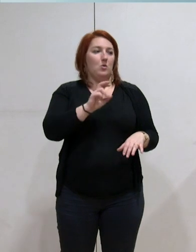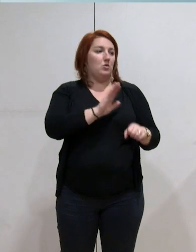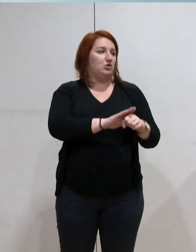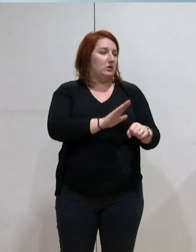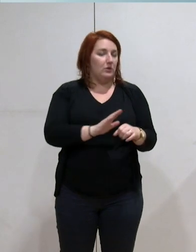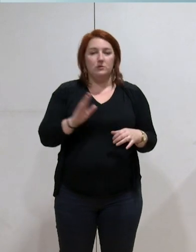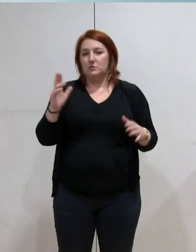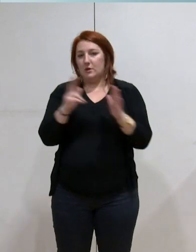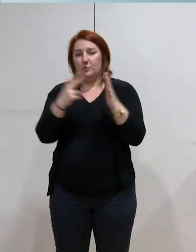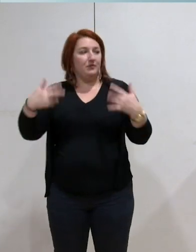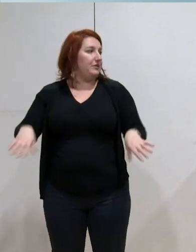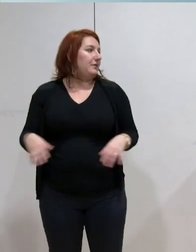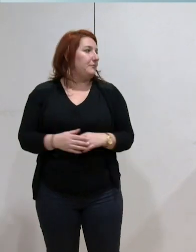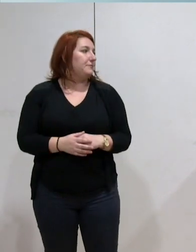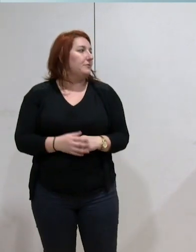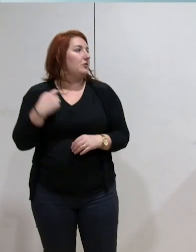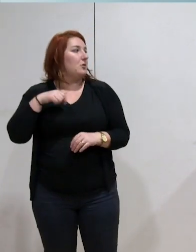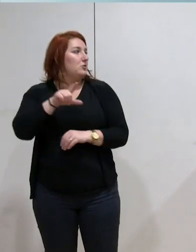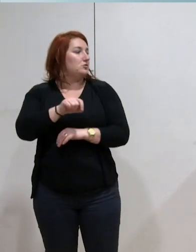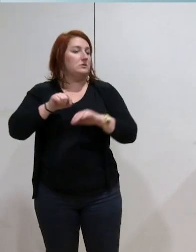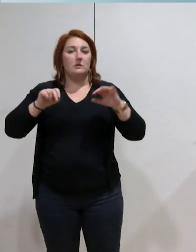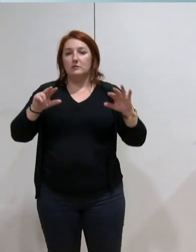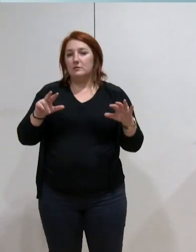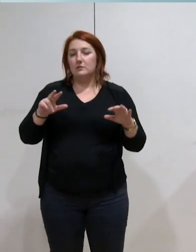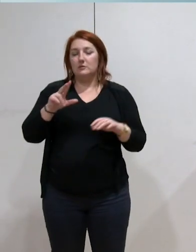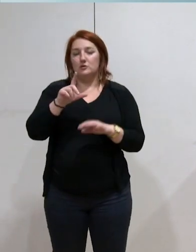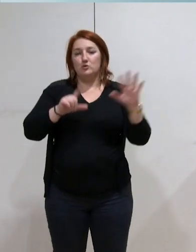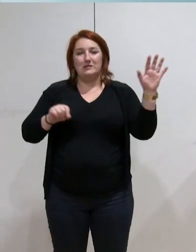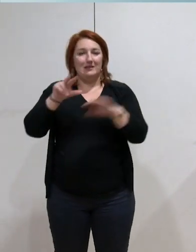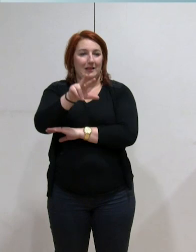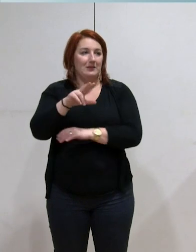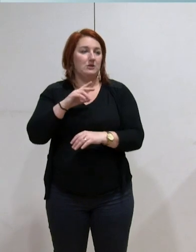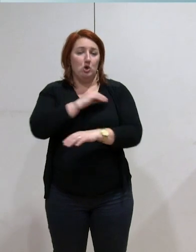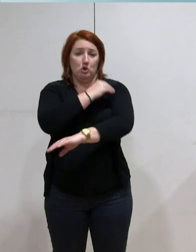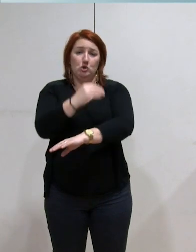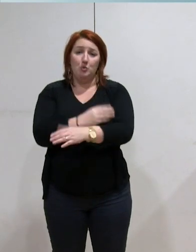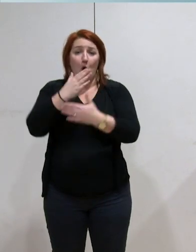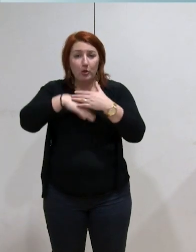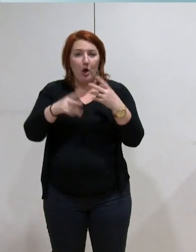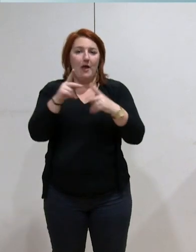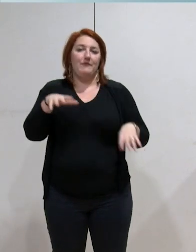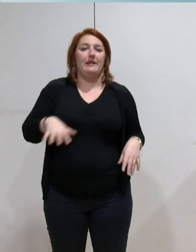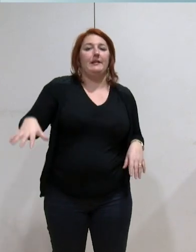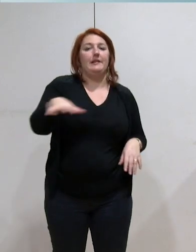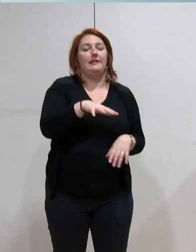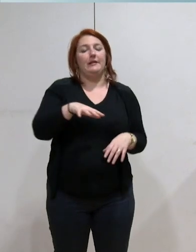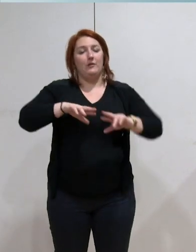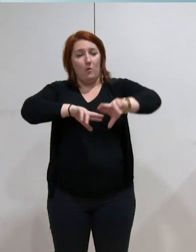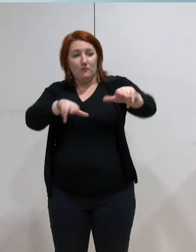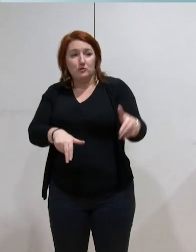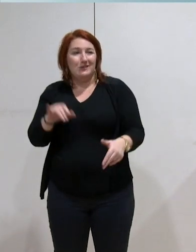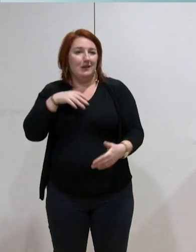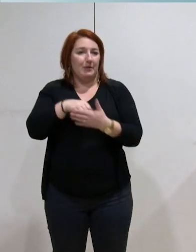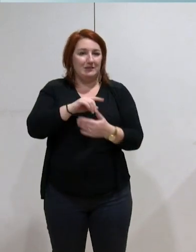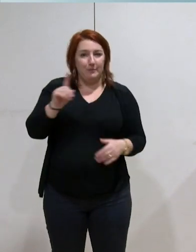libération adopté la 73 c'est avec l'association Sport dans la Ville la convention qui ne prend pas part au